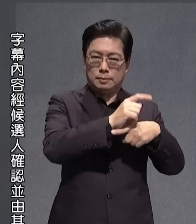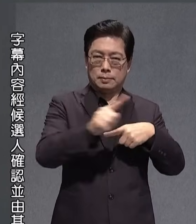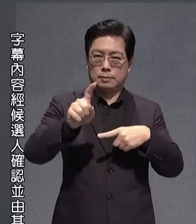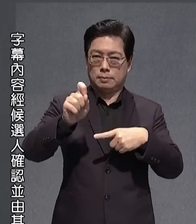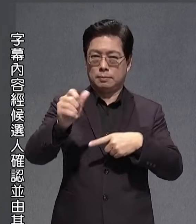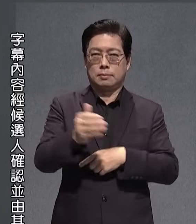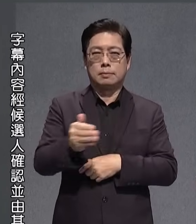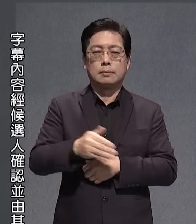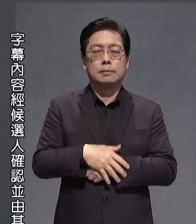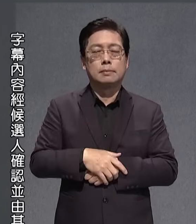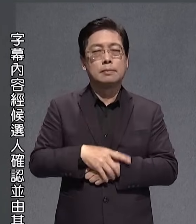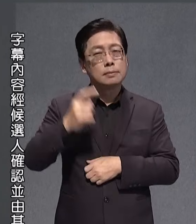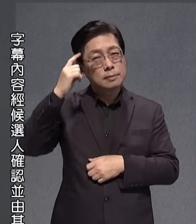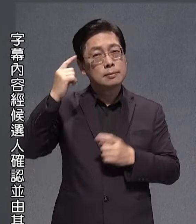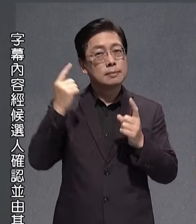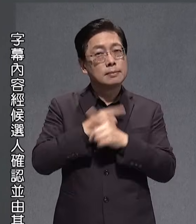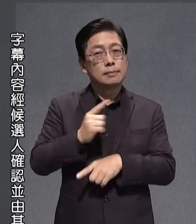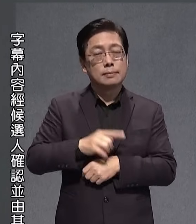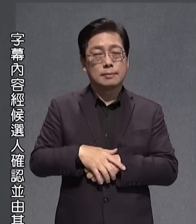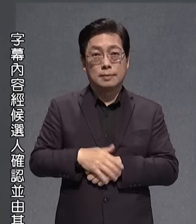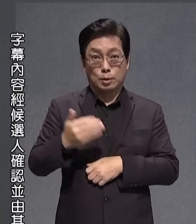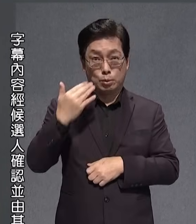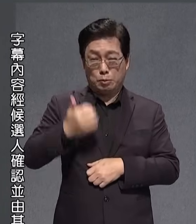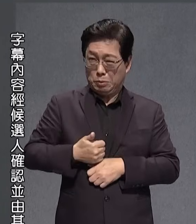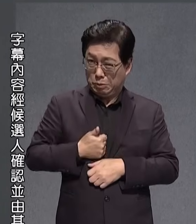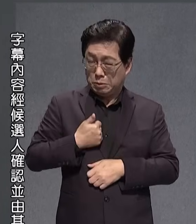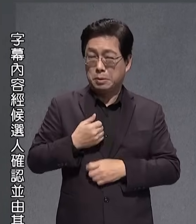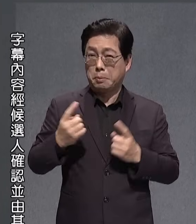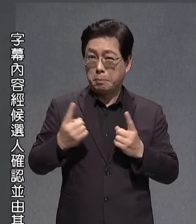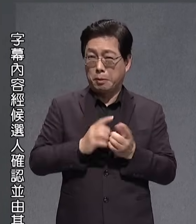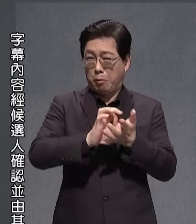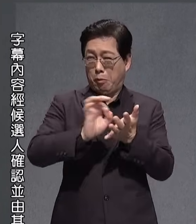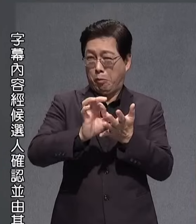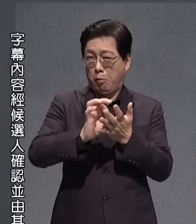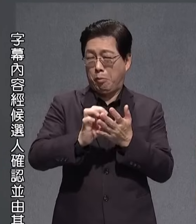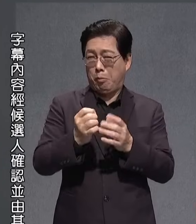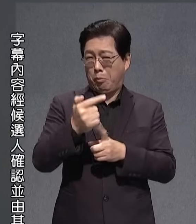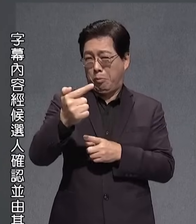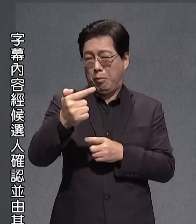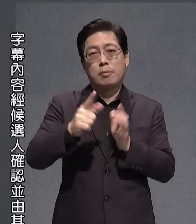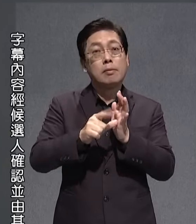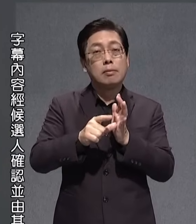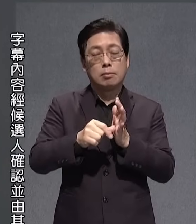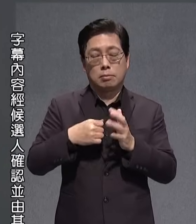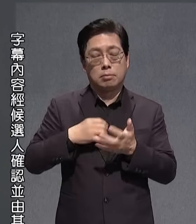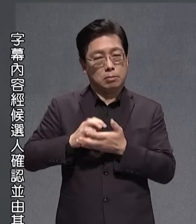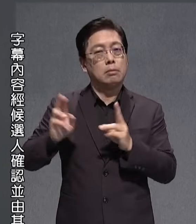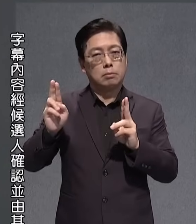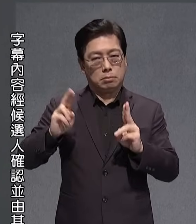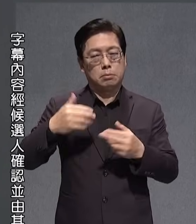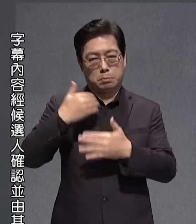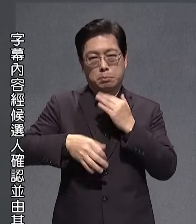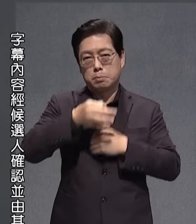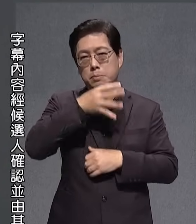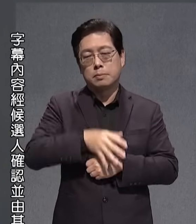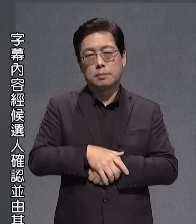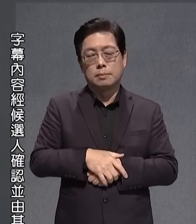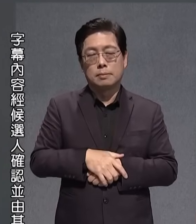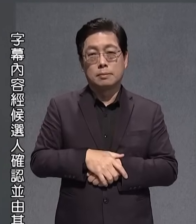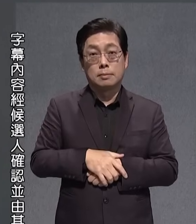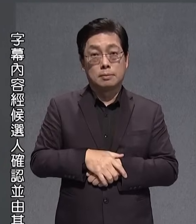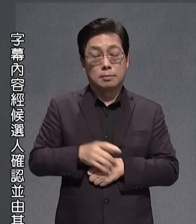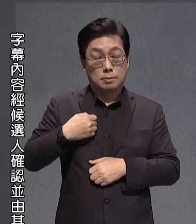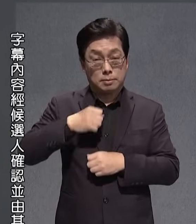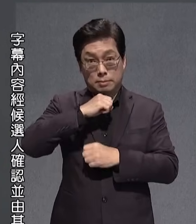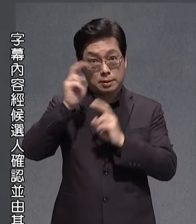15% 左右。换句话说，在即便是在尖峰时刻，我们的用电仍然有剩余。那么根据